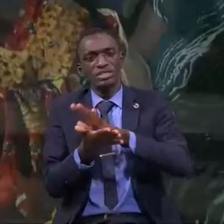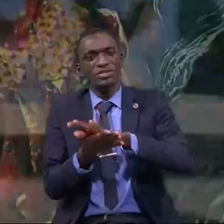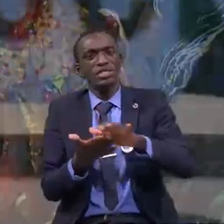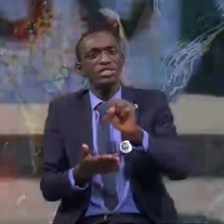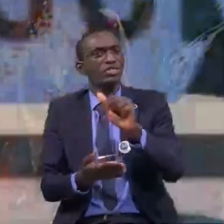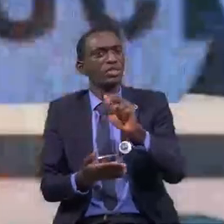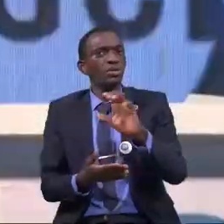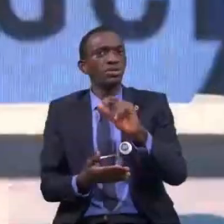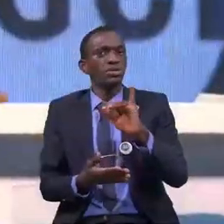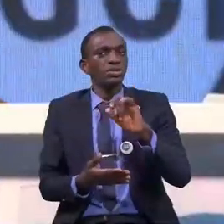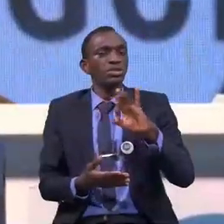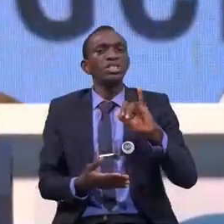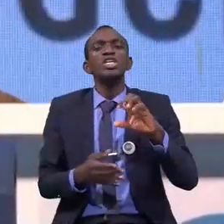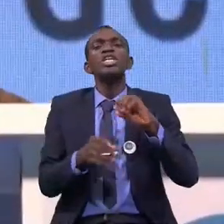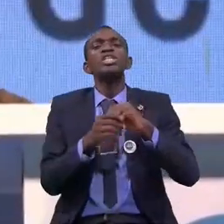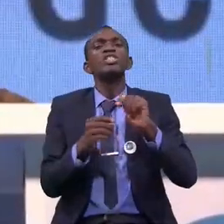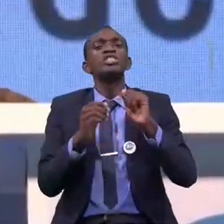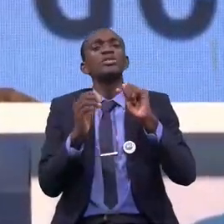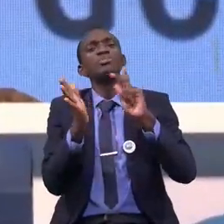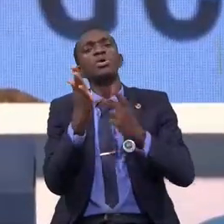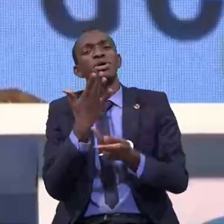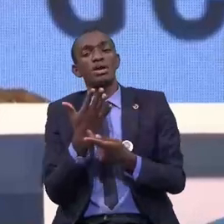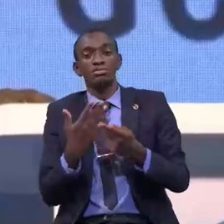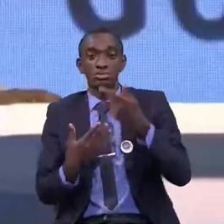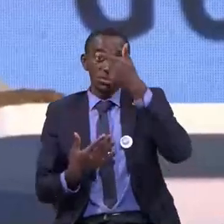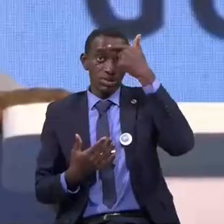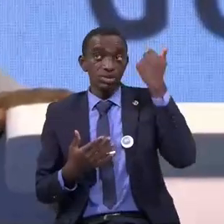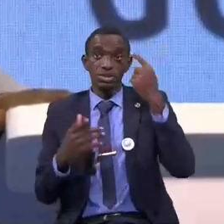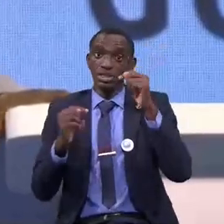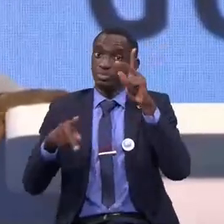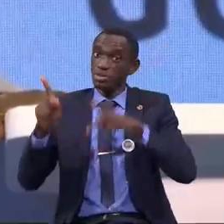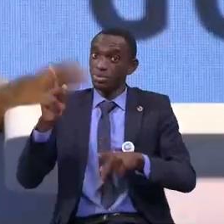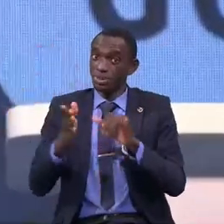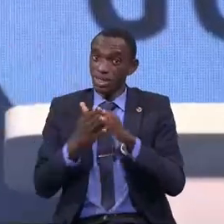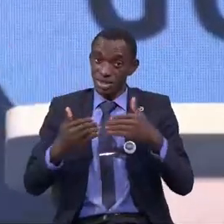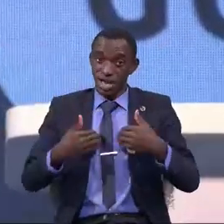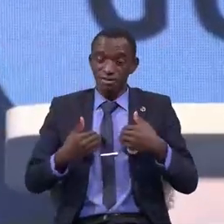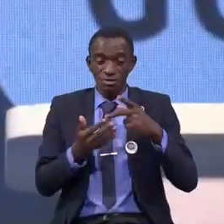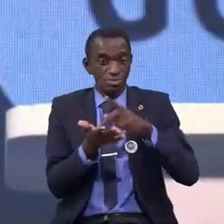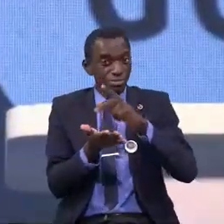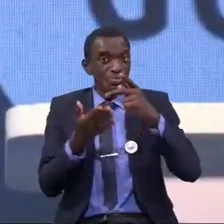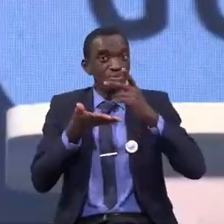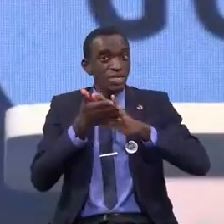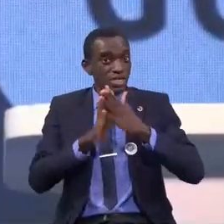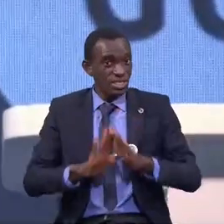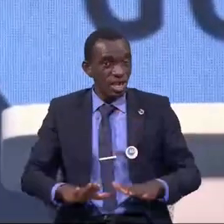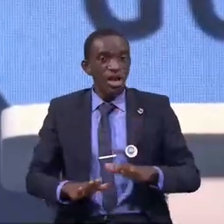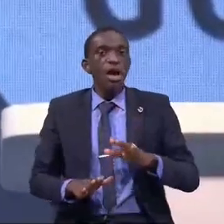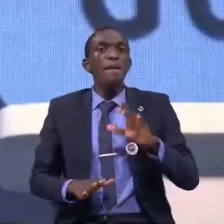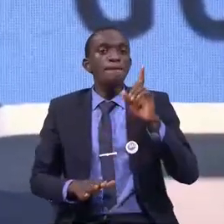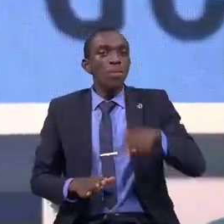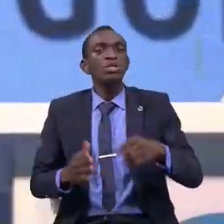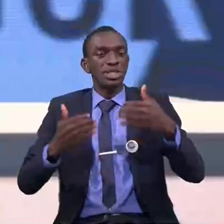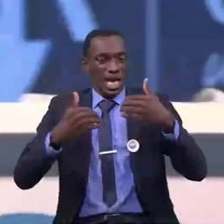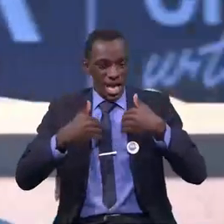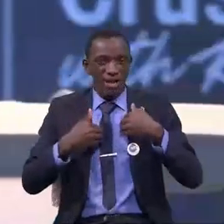Tu Je parle de la sainteté parce que ceux-là qui ont la paix doivent